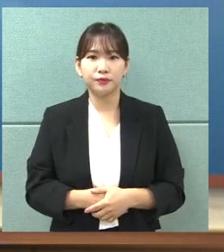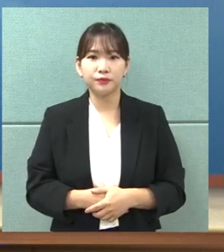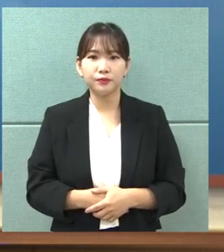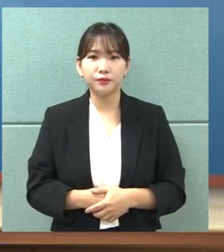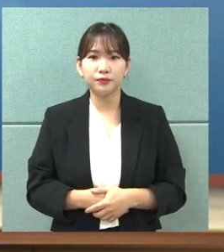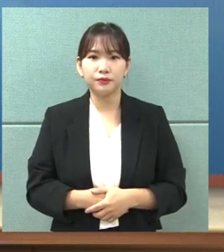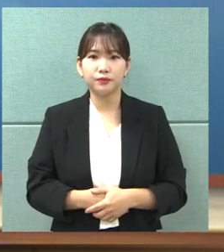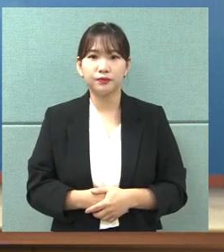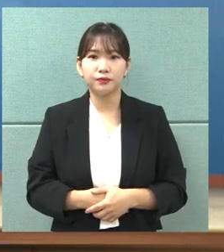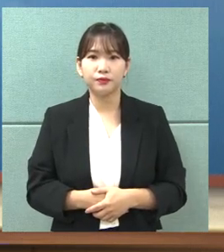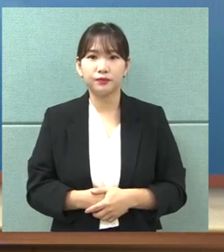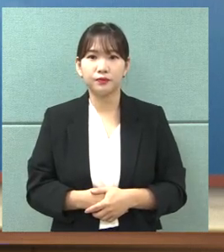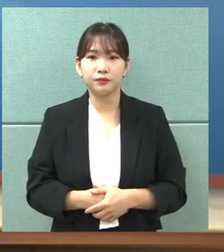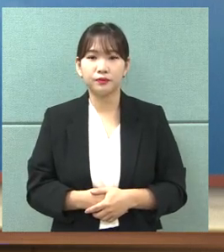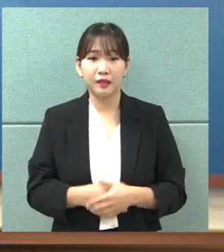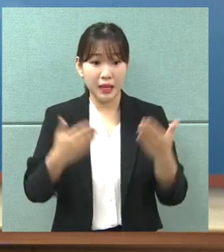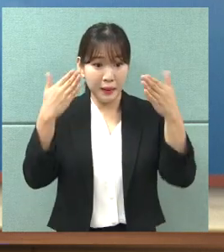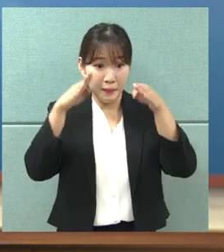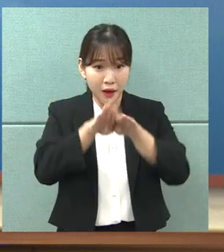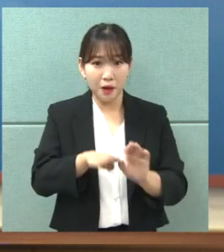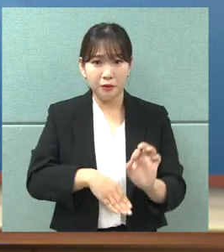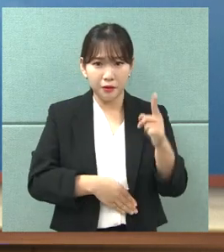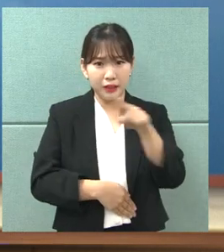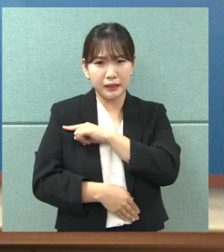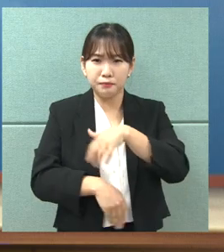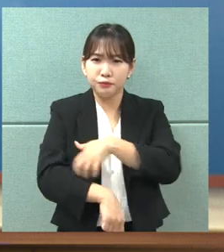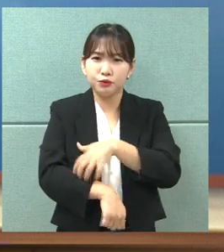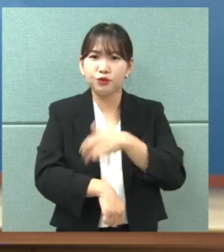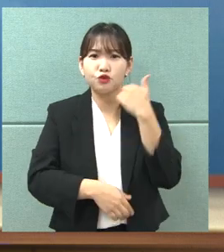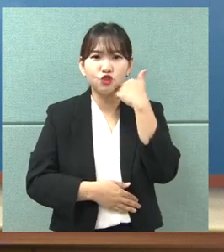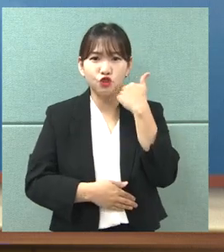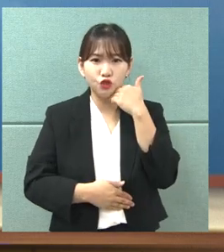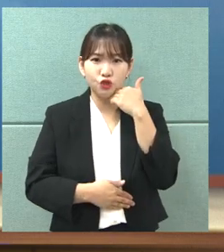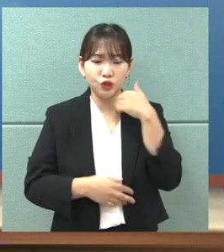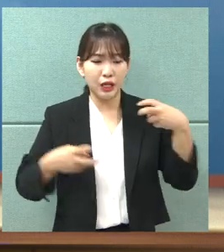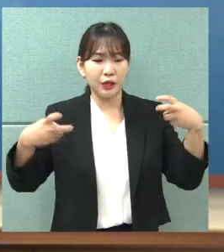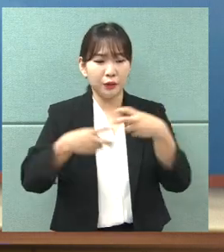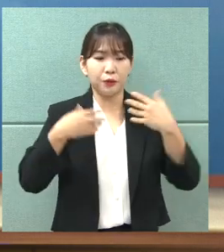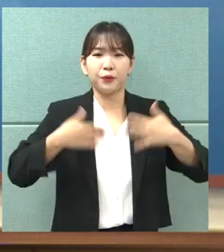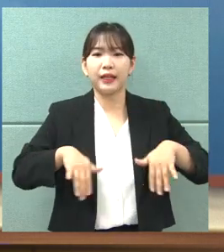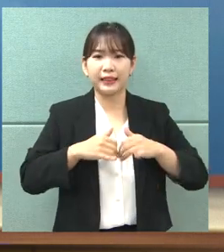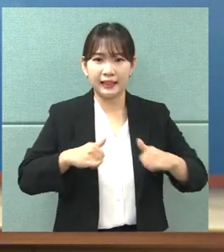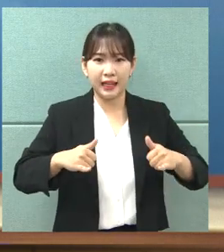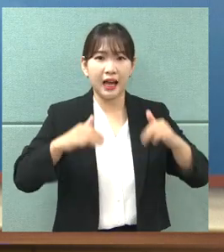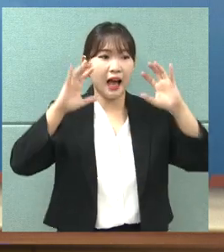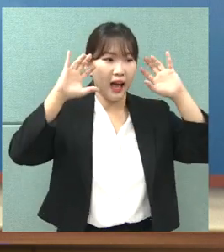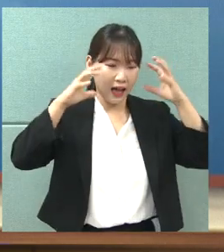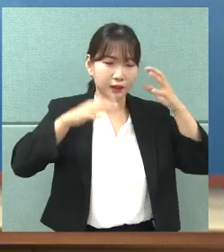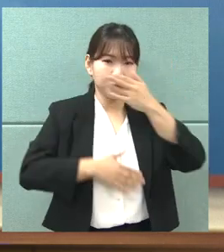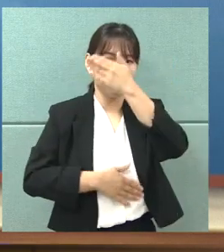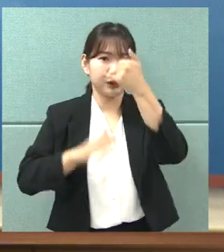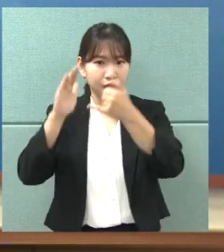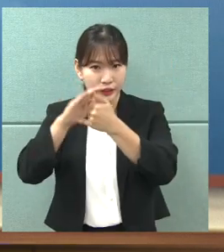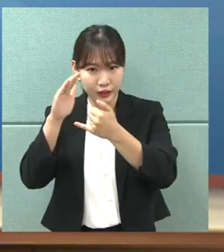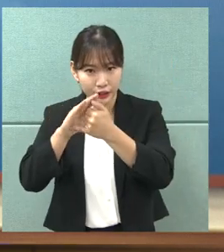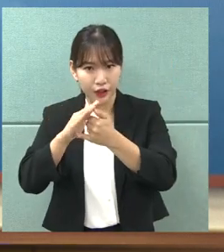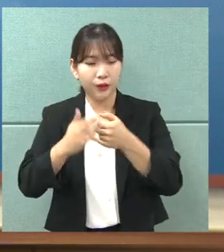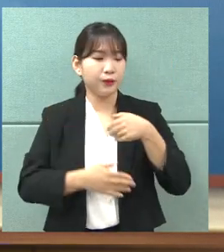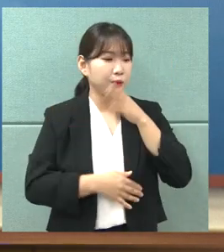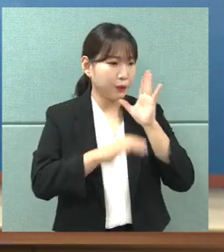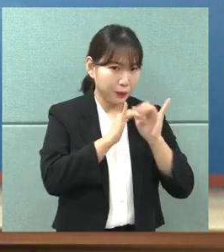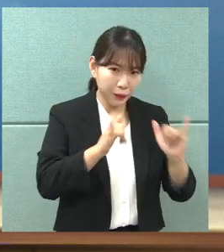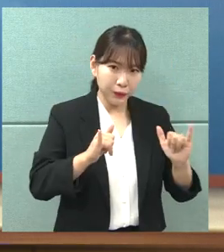가장 불편을 걷는 계층은 교통약자들인 아동과 청소년 노인